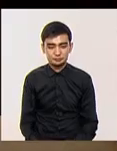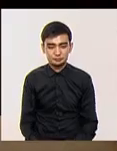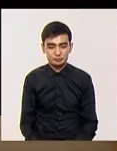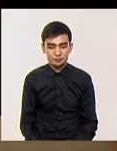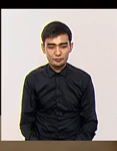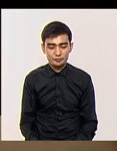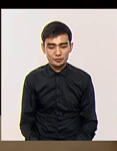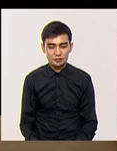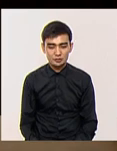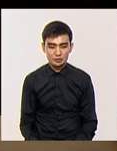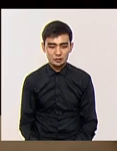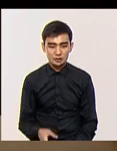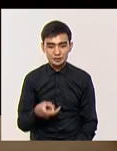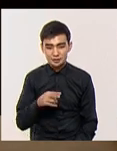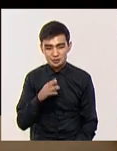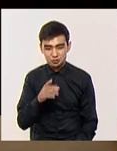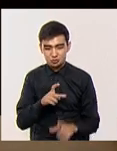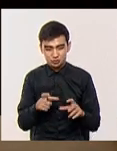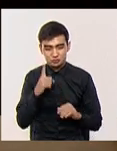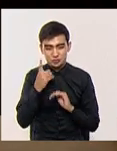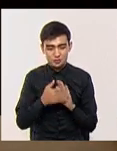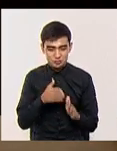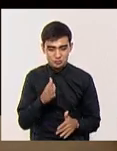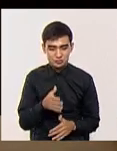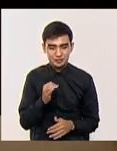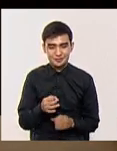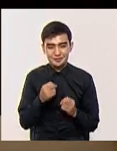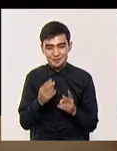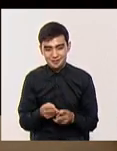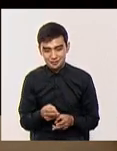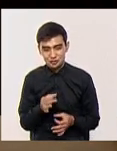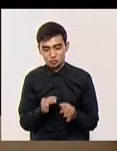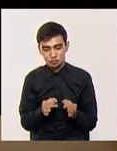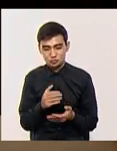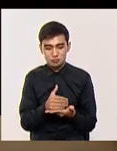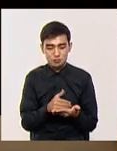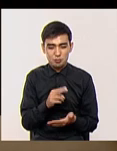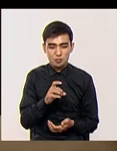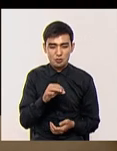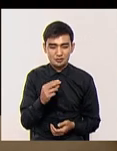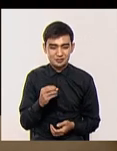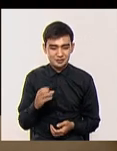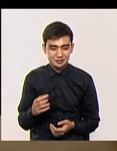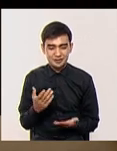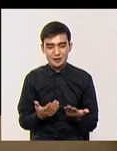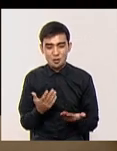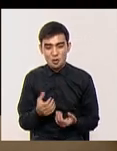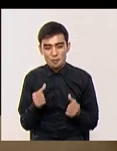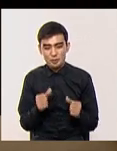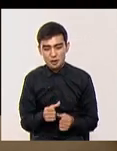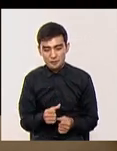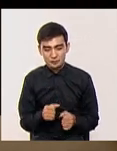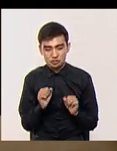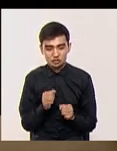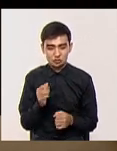Для граждан будет понятно, как проводится процесс, какие права существуют